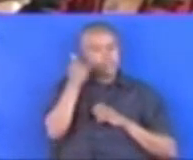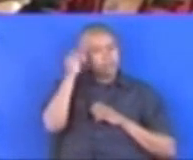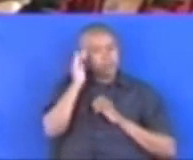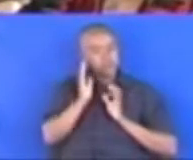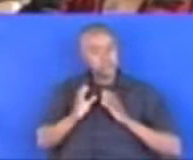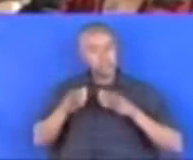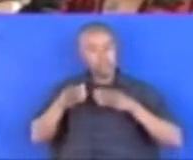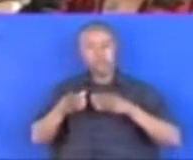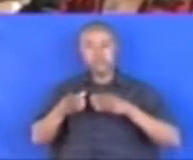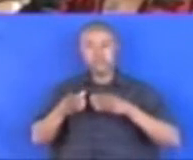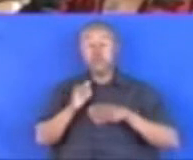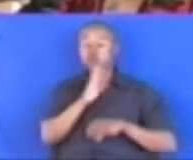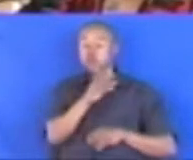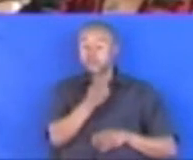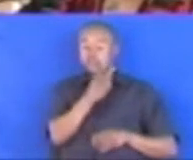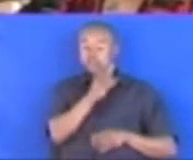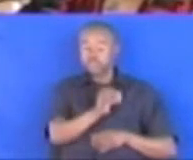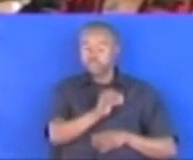wa fedha